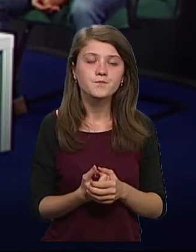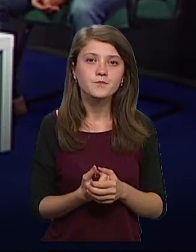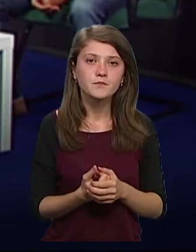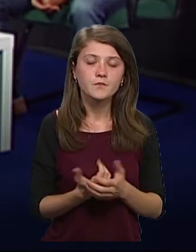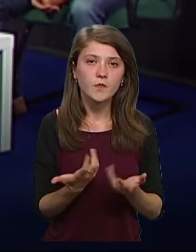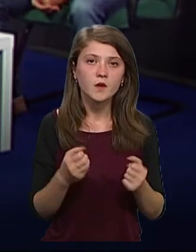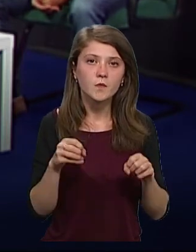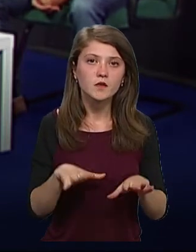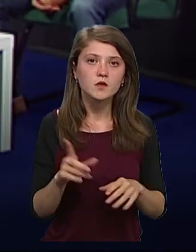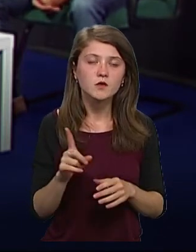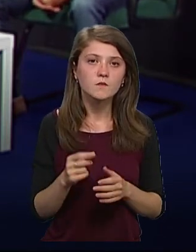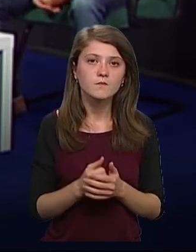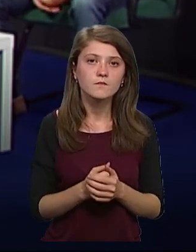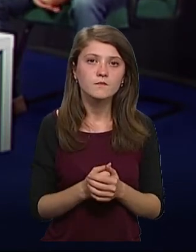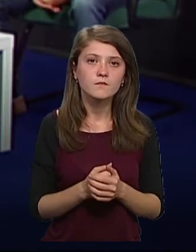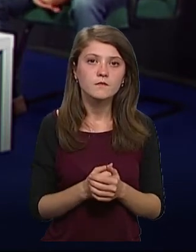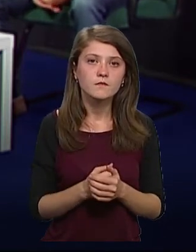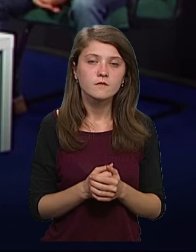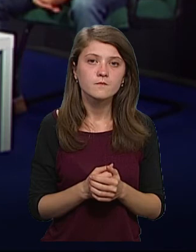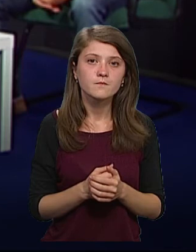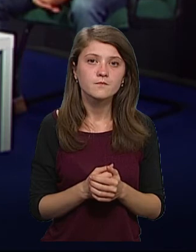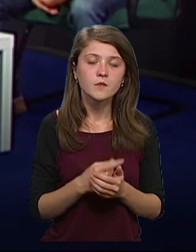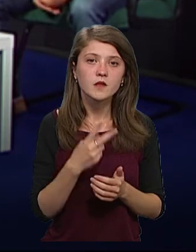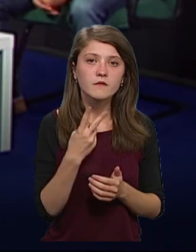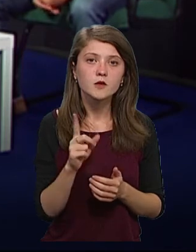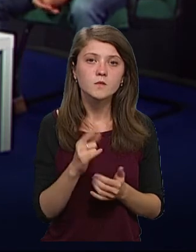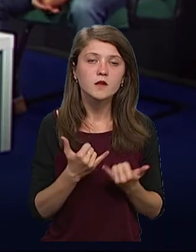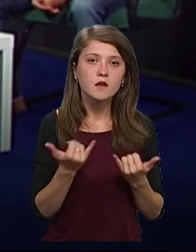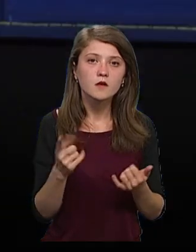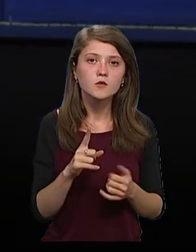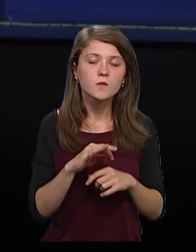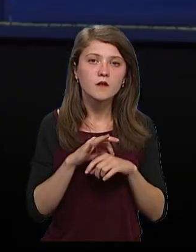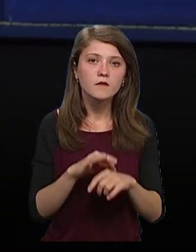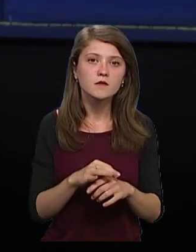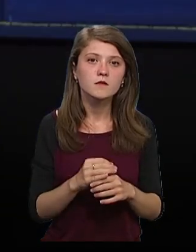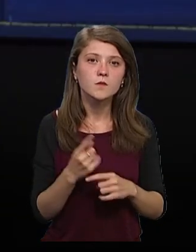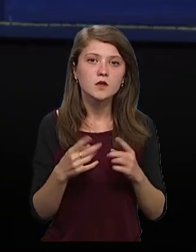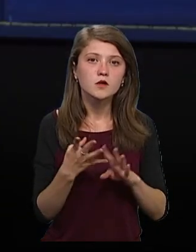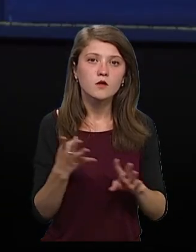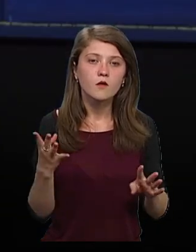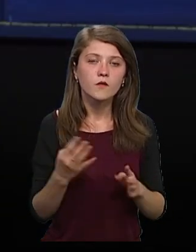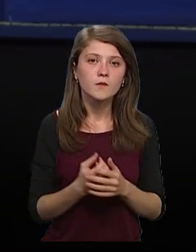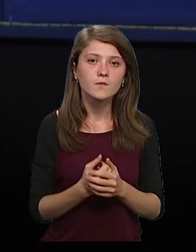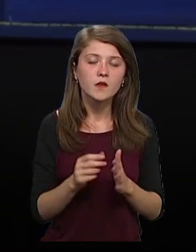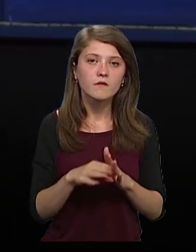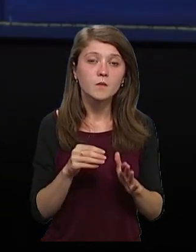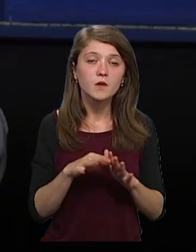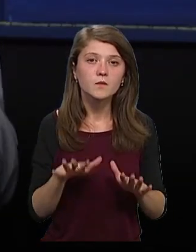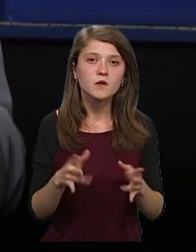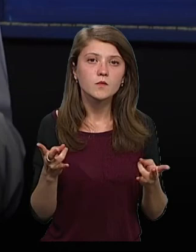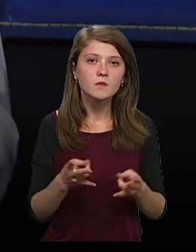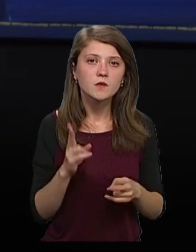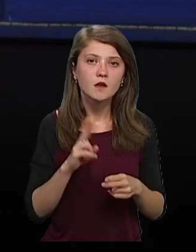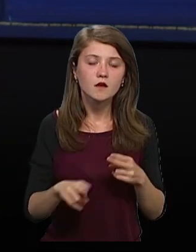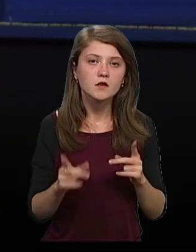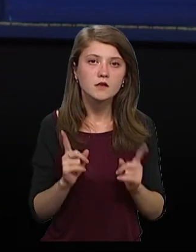прийме рішення, що і це законно. Ні, дивіться, для того, щоб провести позачергові вибори місцеві, потрібно